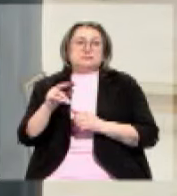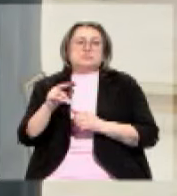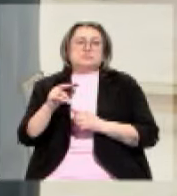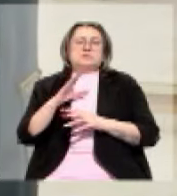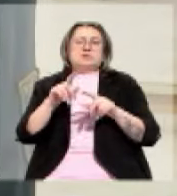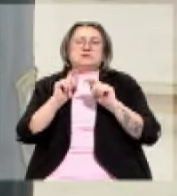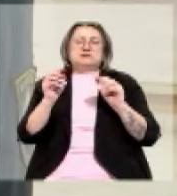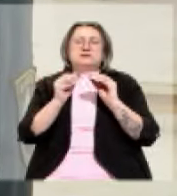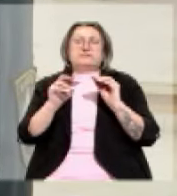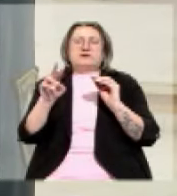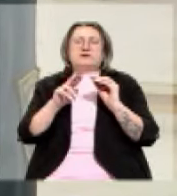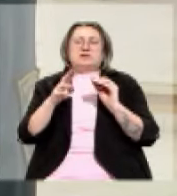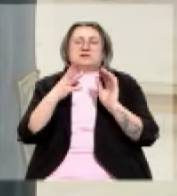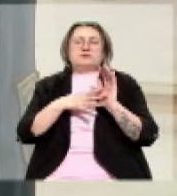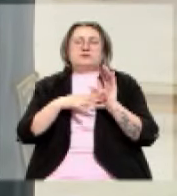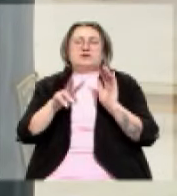2014 жылы